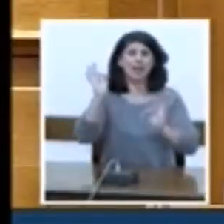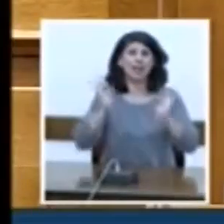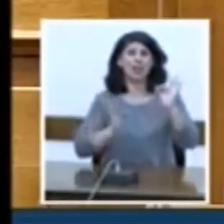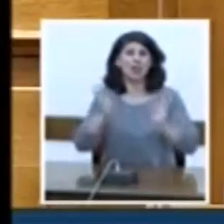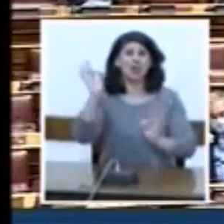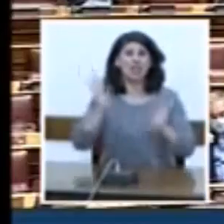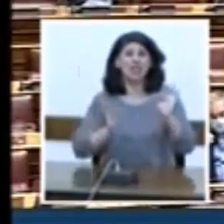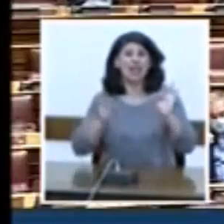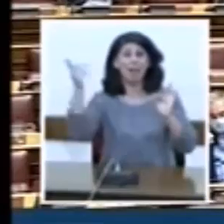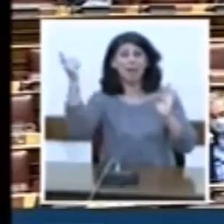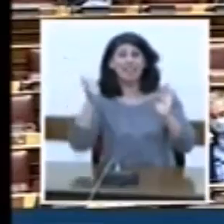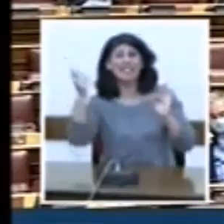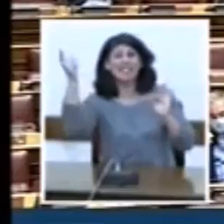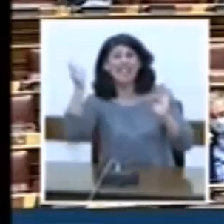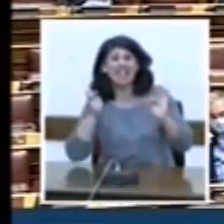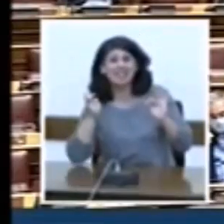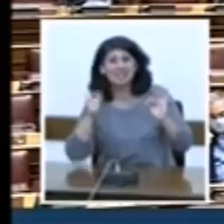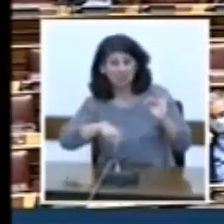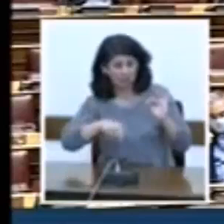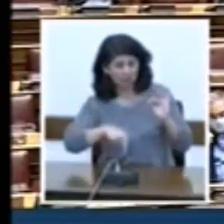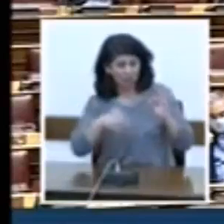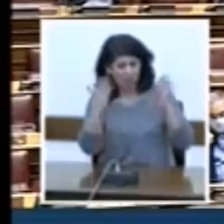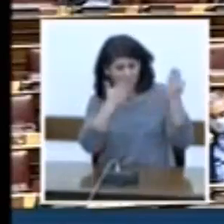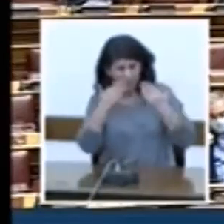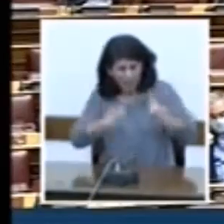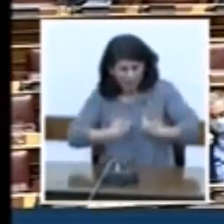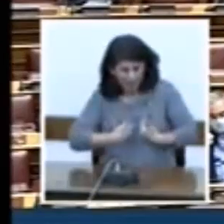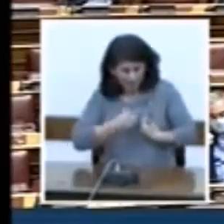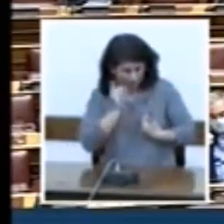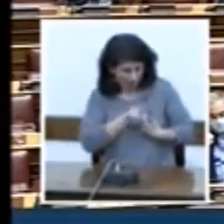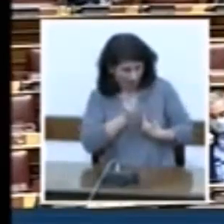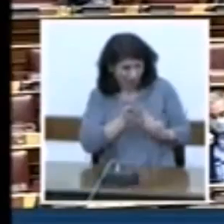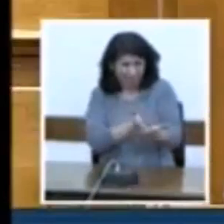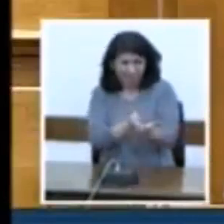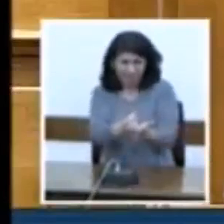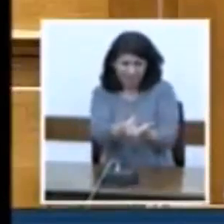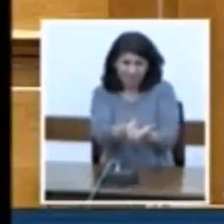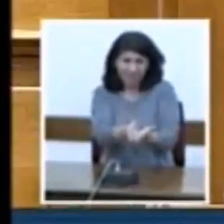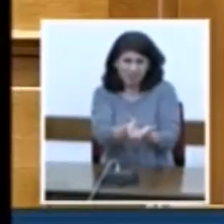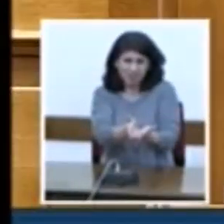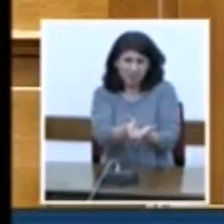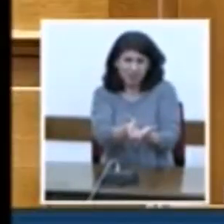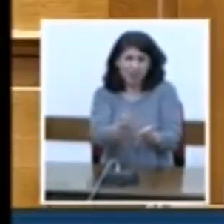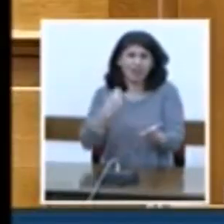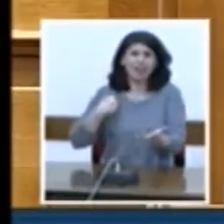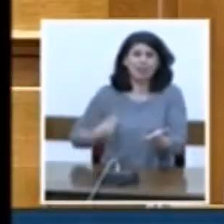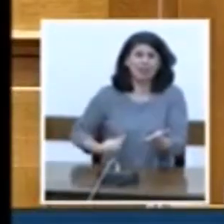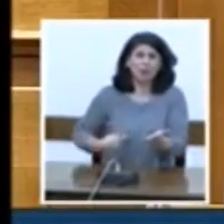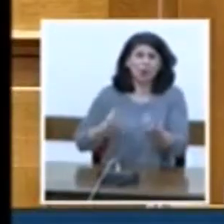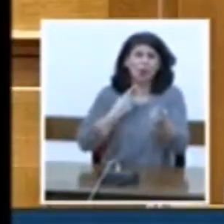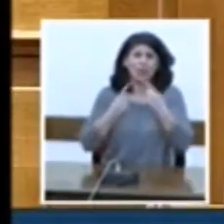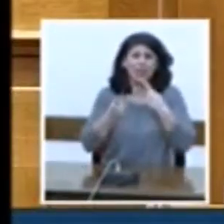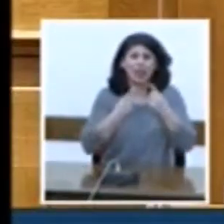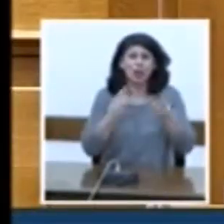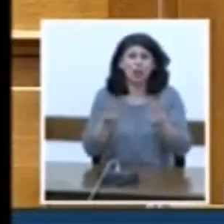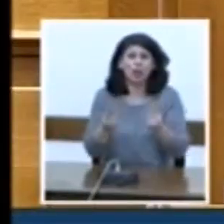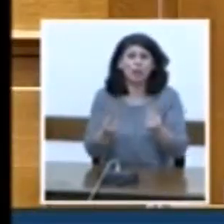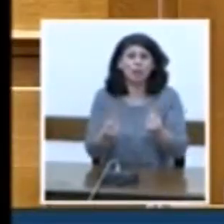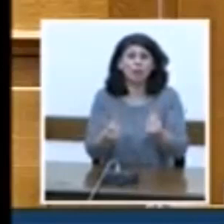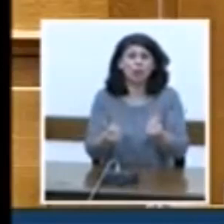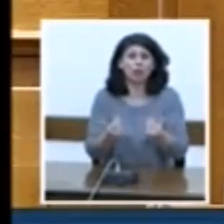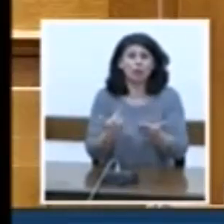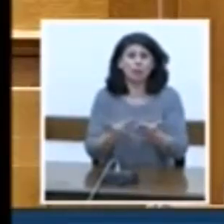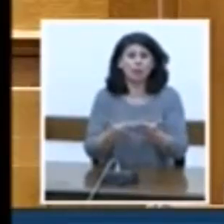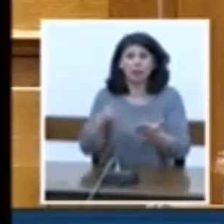Και έρχεστε τώρα να μου κάνετε μαθήματα ηθικής για το δημόσιο διάλογο και την ποιότητα των επιχειρημάτων από το δικό σας στόμα που